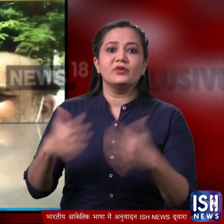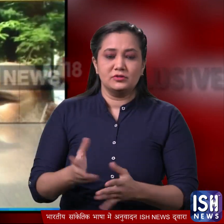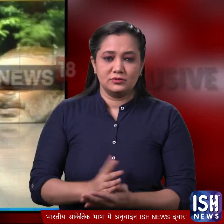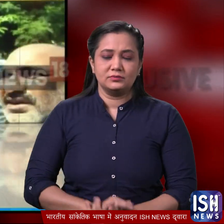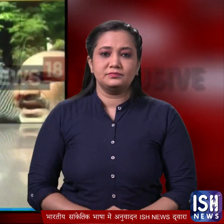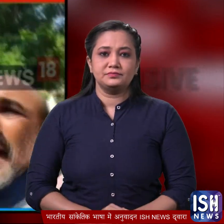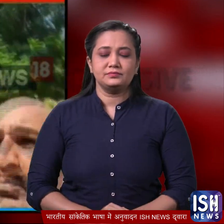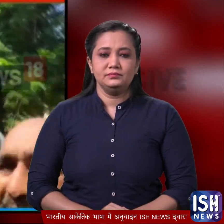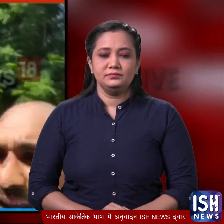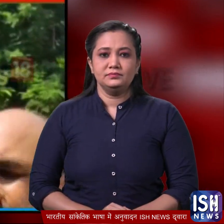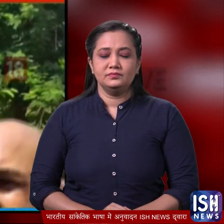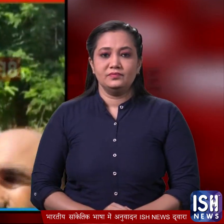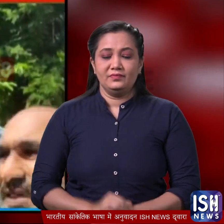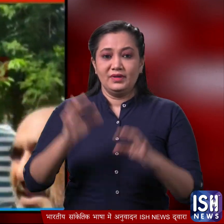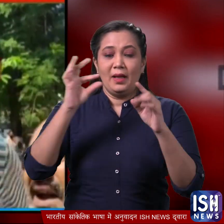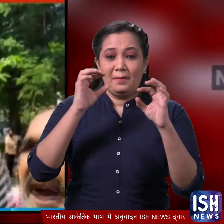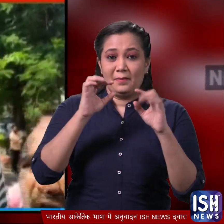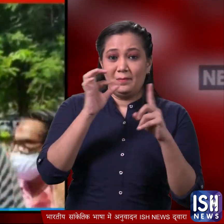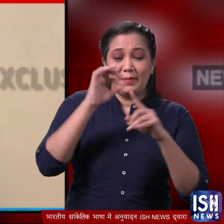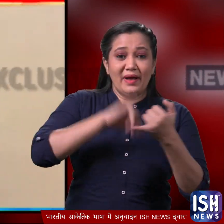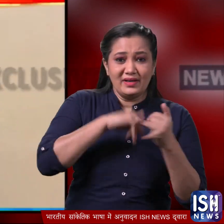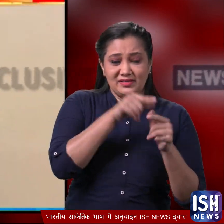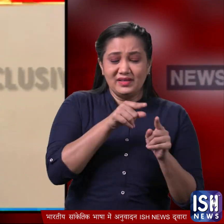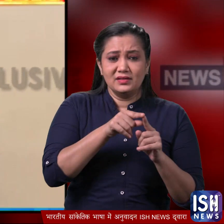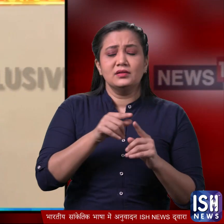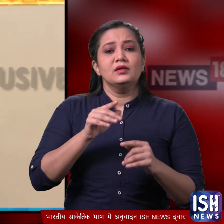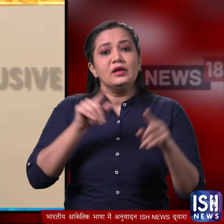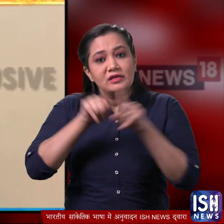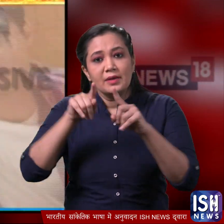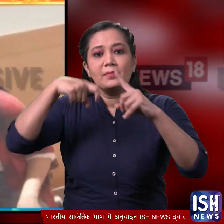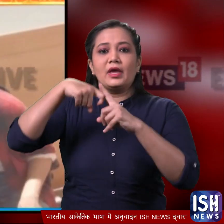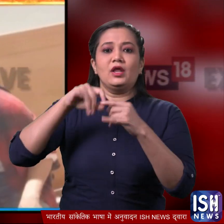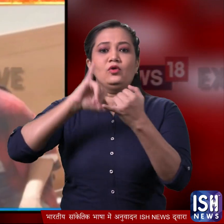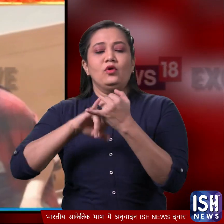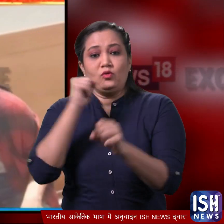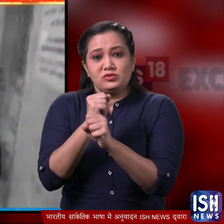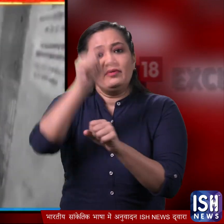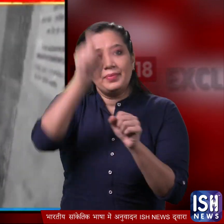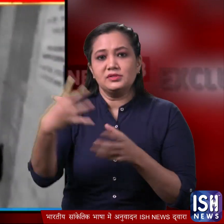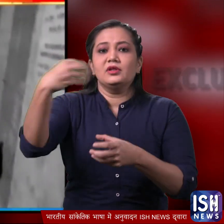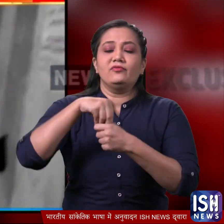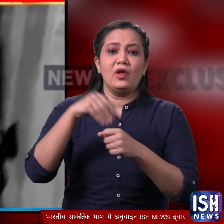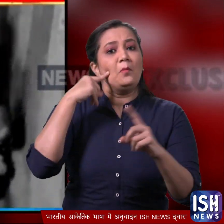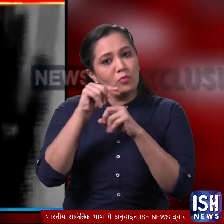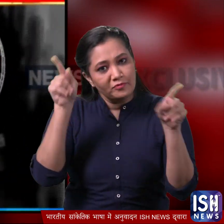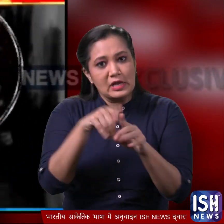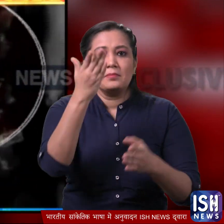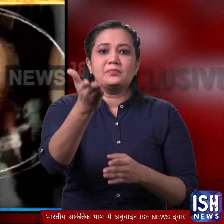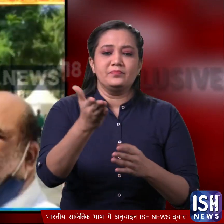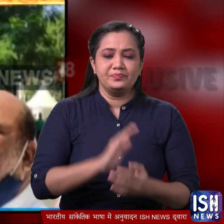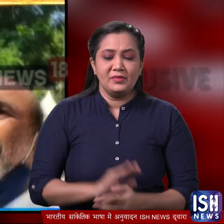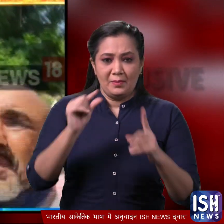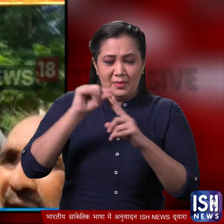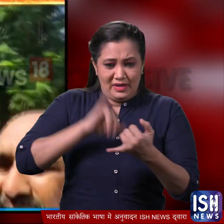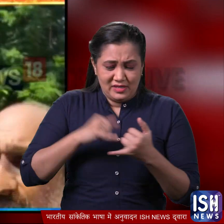लगाए। और अहम बात यह कि प्रभाकर साइल के आरोपों के घेरे में किरण गोसावी भी आ गए। किरण गोसावी भी इस केस में अहम गवाह